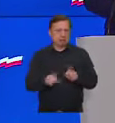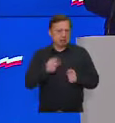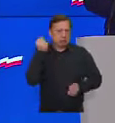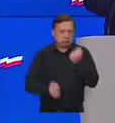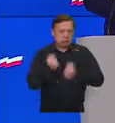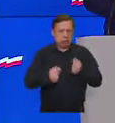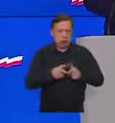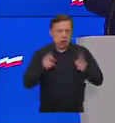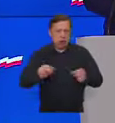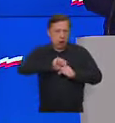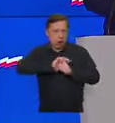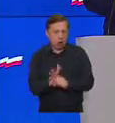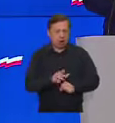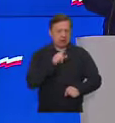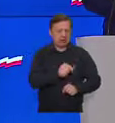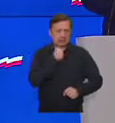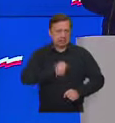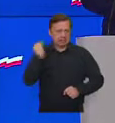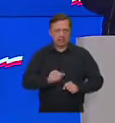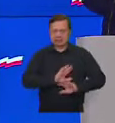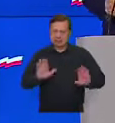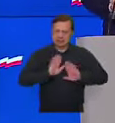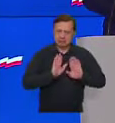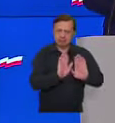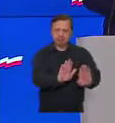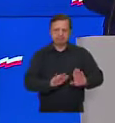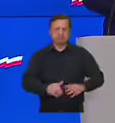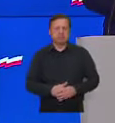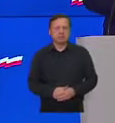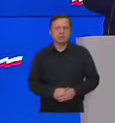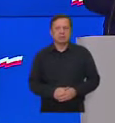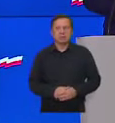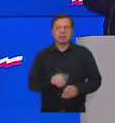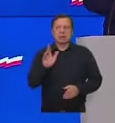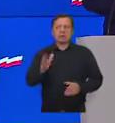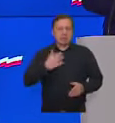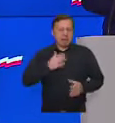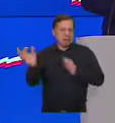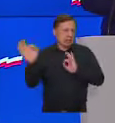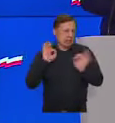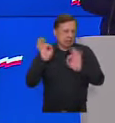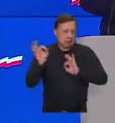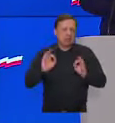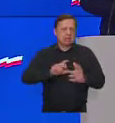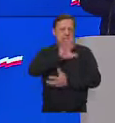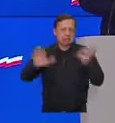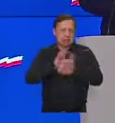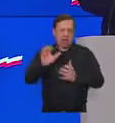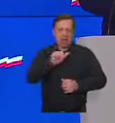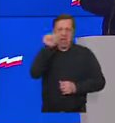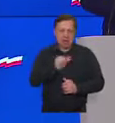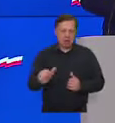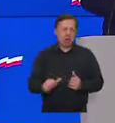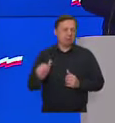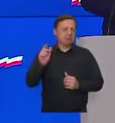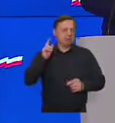trudne przechodzenie przez koronawirusa. Szanowni Państwo, mamy dane spływające do nas z całego świata, z Europy. To